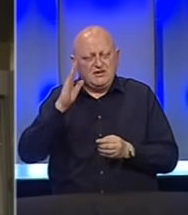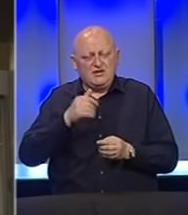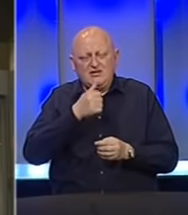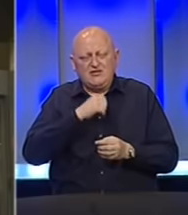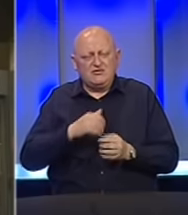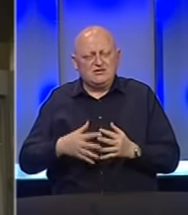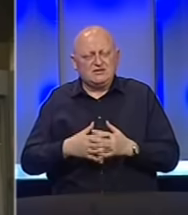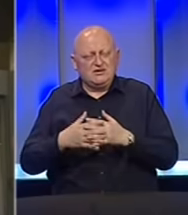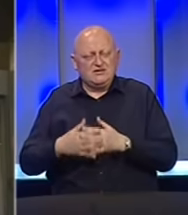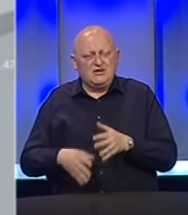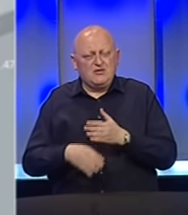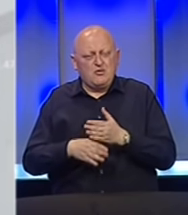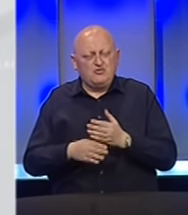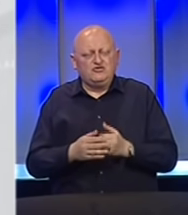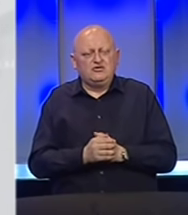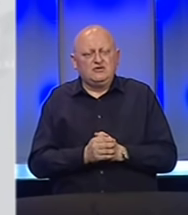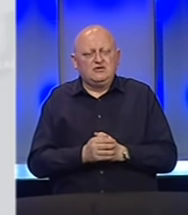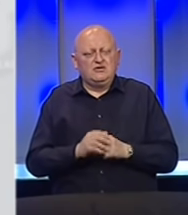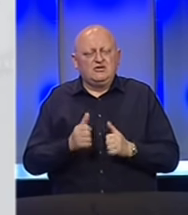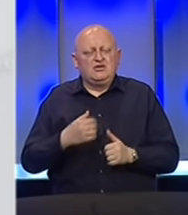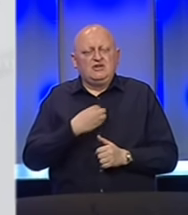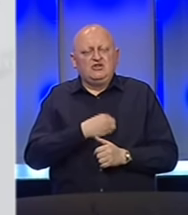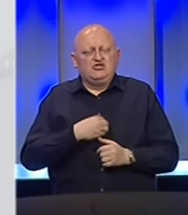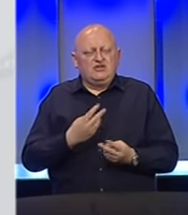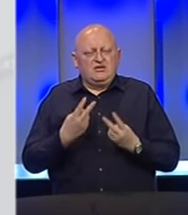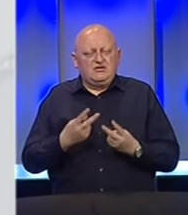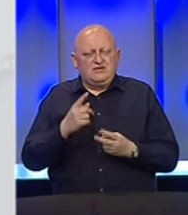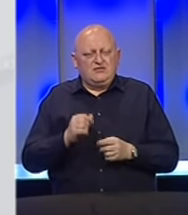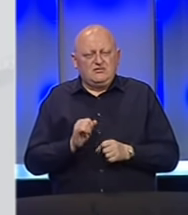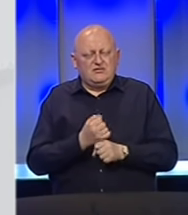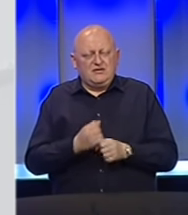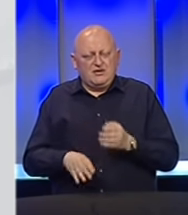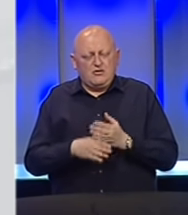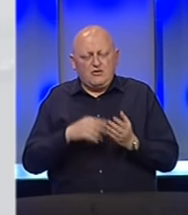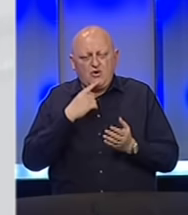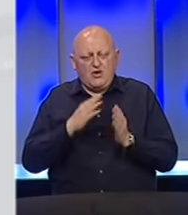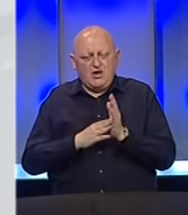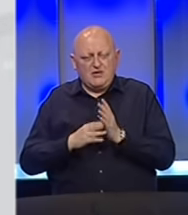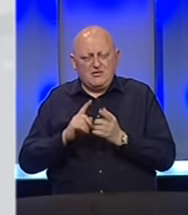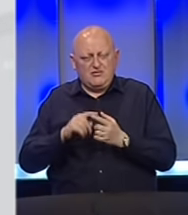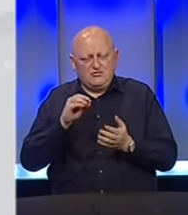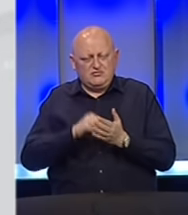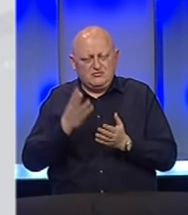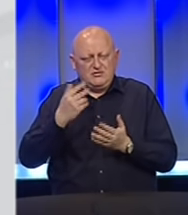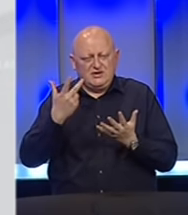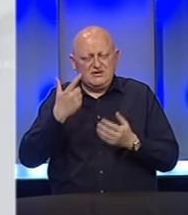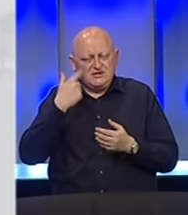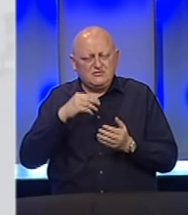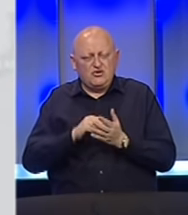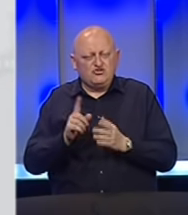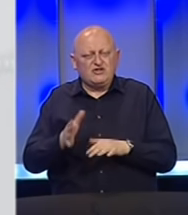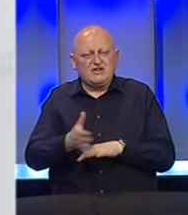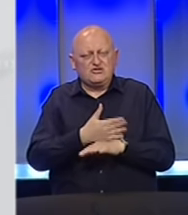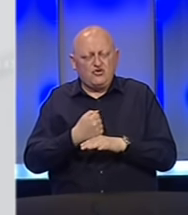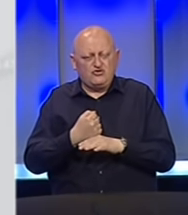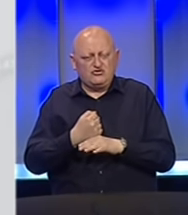financijska saradnja i pomoć. Zaista je žaljenja vrijedno da je interventna pomoć koju je MMF doznačio prije 3 sedmice još